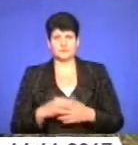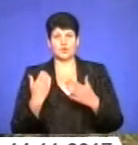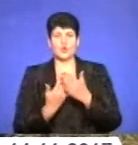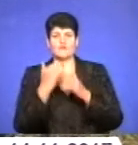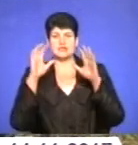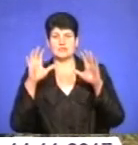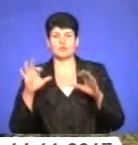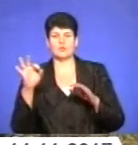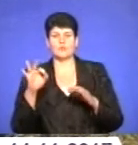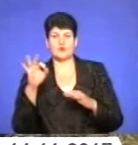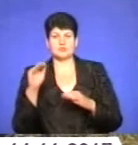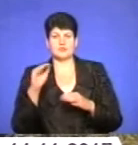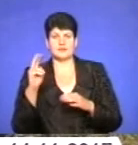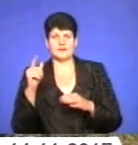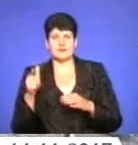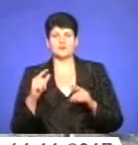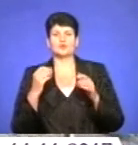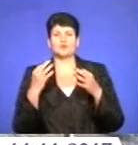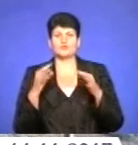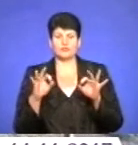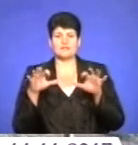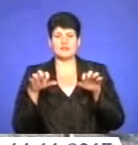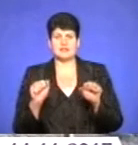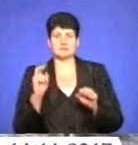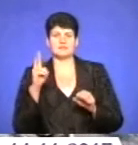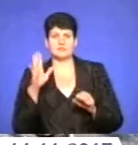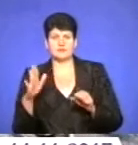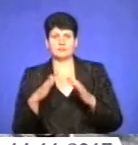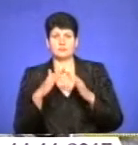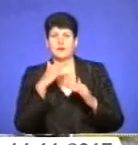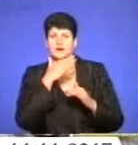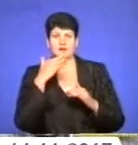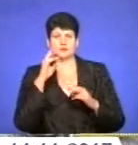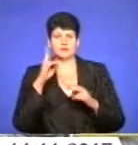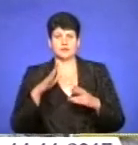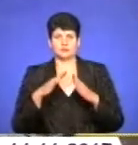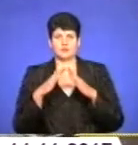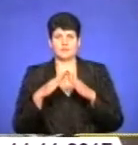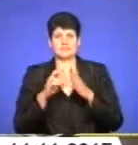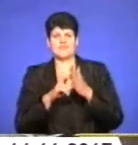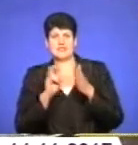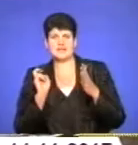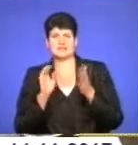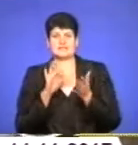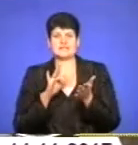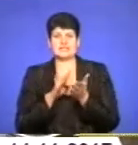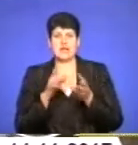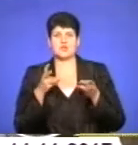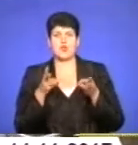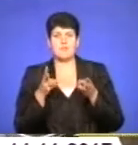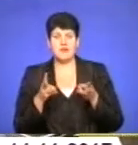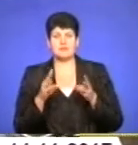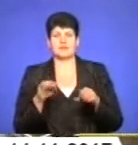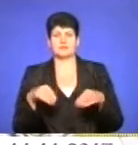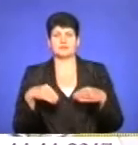про житлово-комунальні послуги дозволить власникам квартир у багатоквартирних будинках від'єднатись від мереж централізованого опалення та